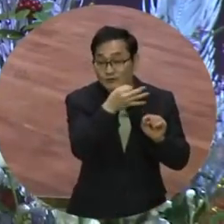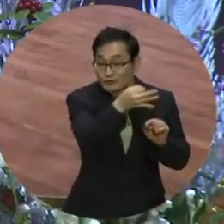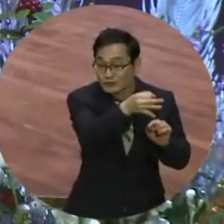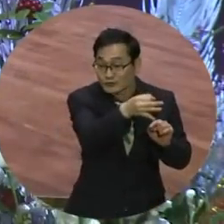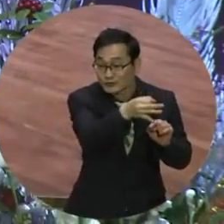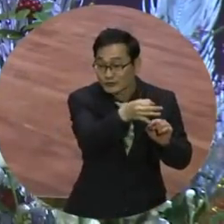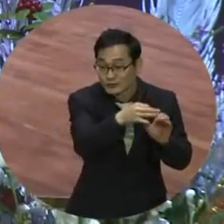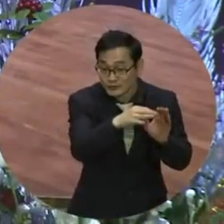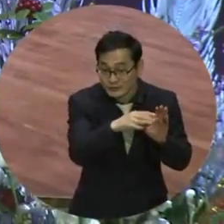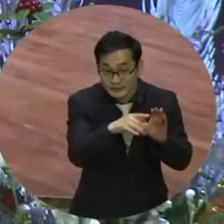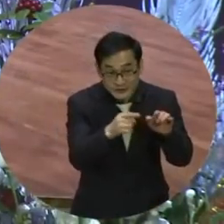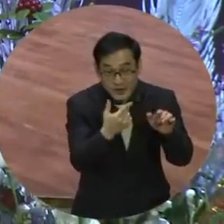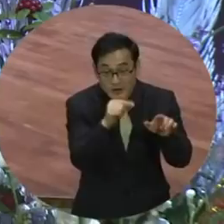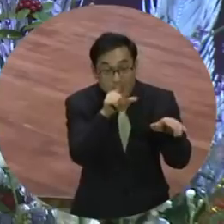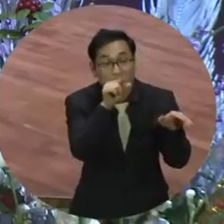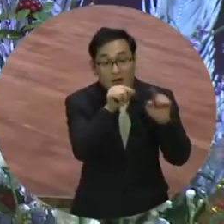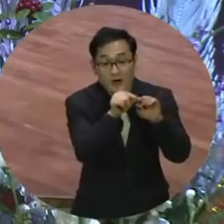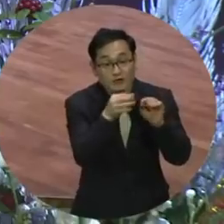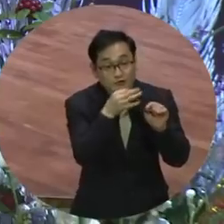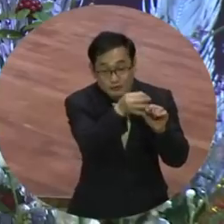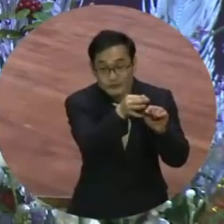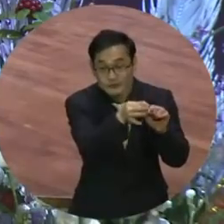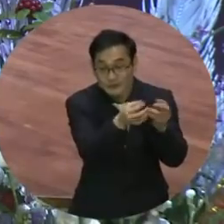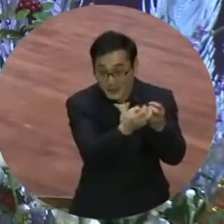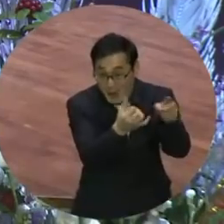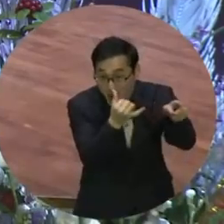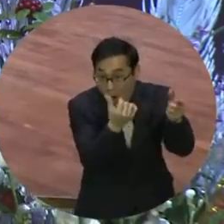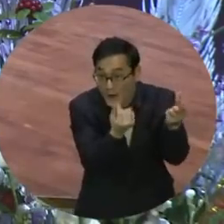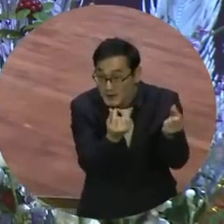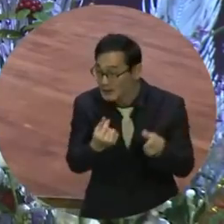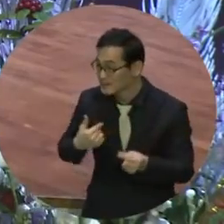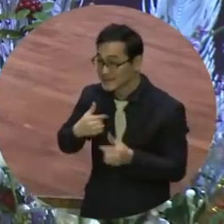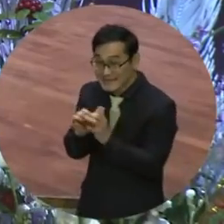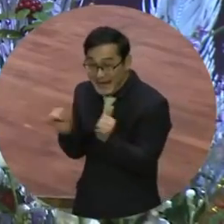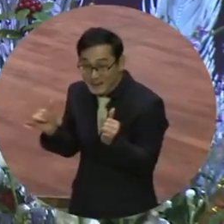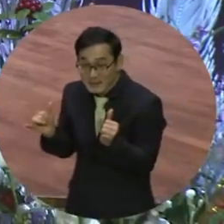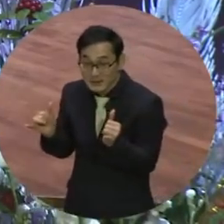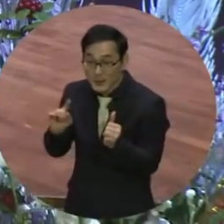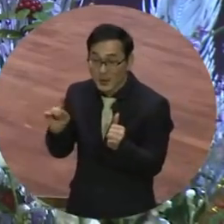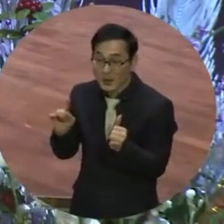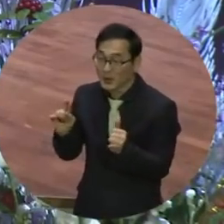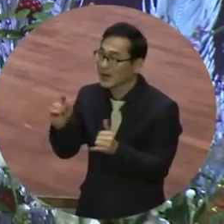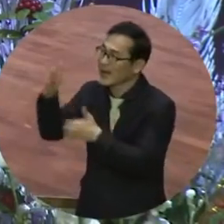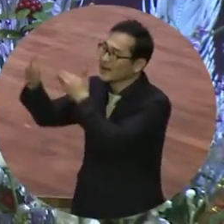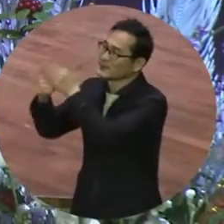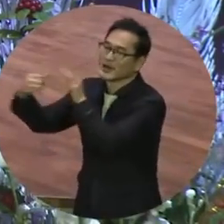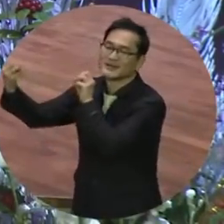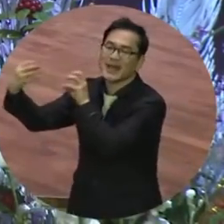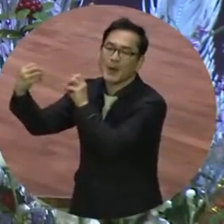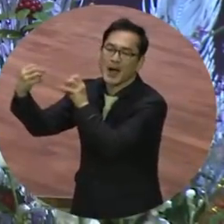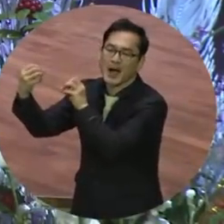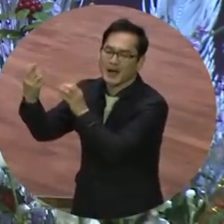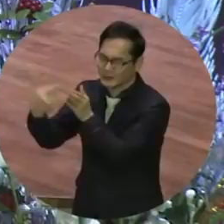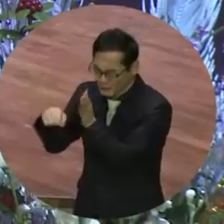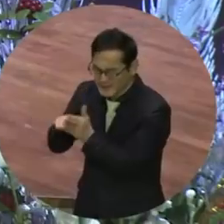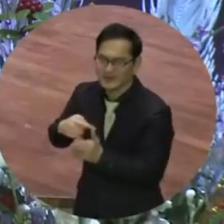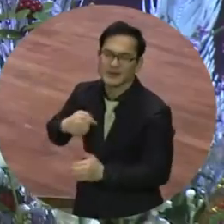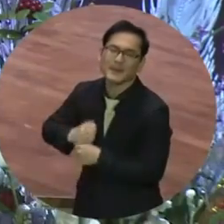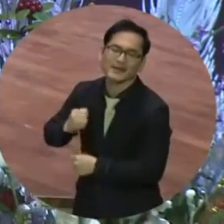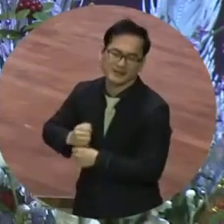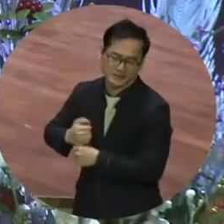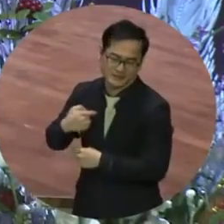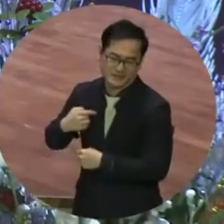기도하고 대화하도록 지음 받았다. 인간의 존재 목적이 기도라면 우리는 기도에 관한 선택의 여지가